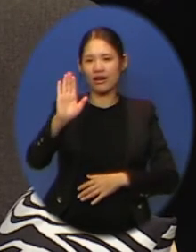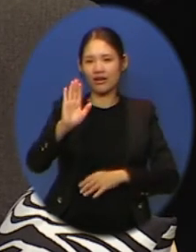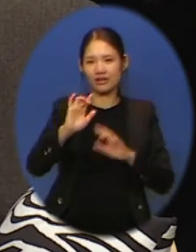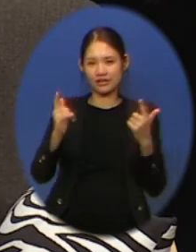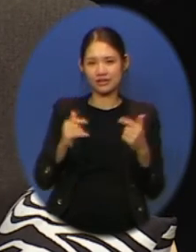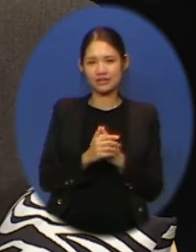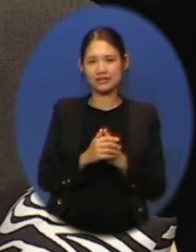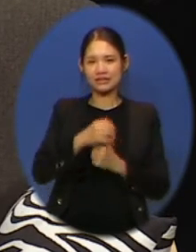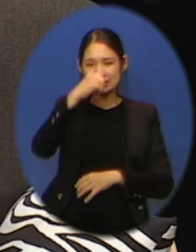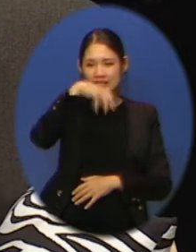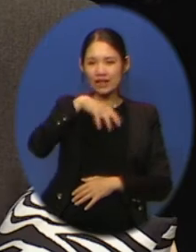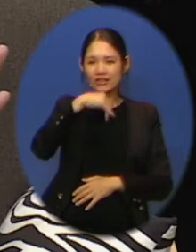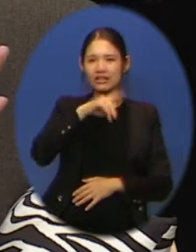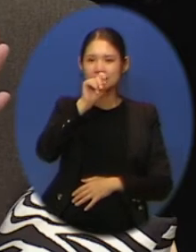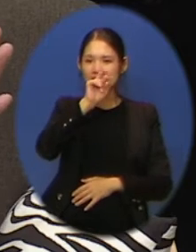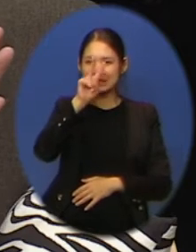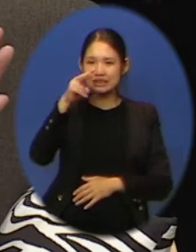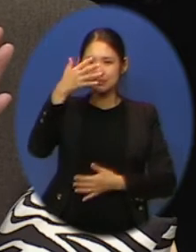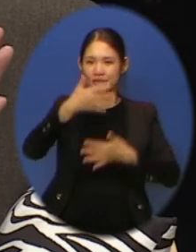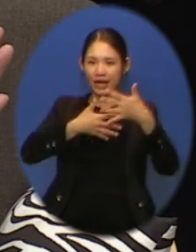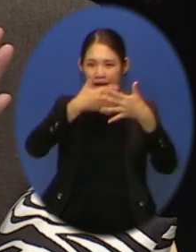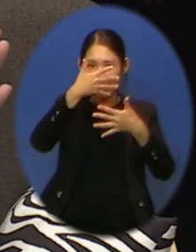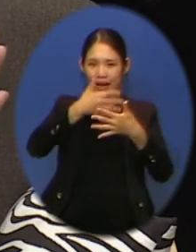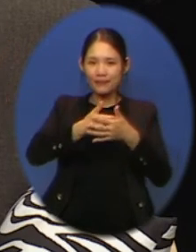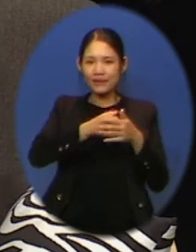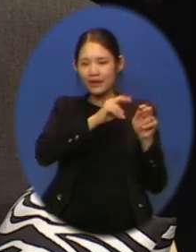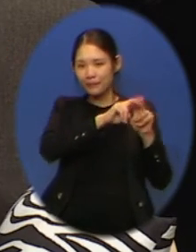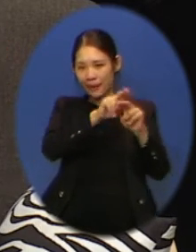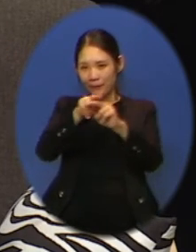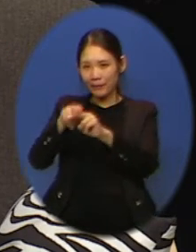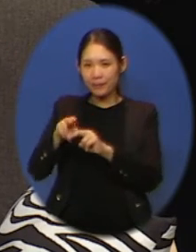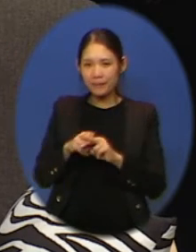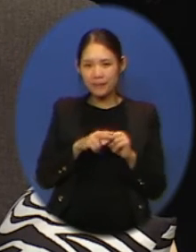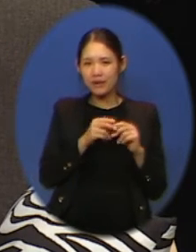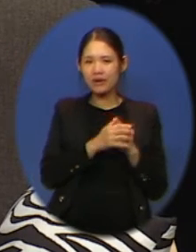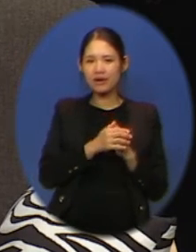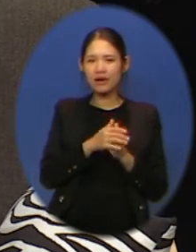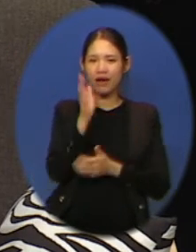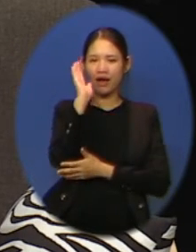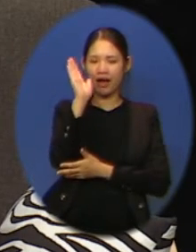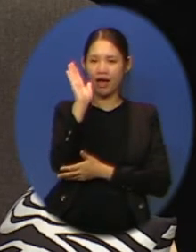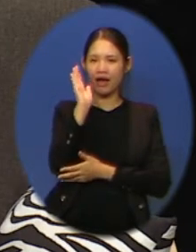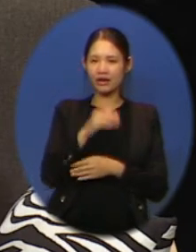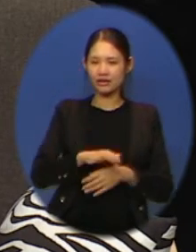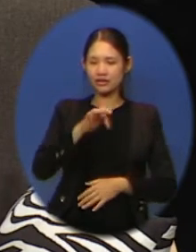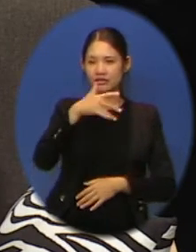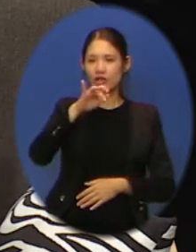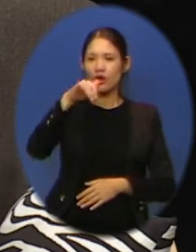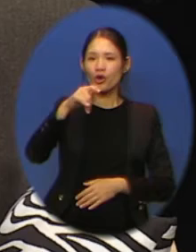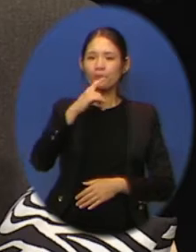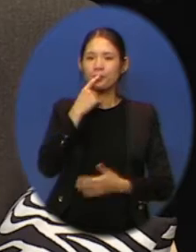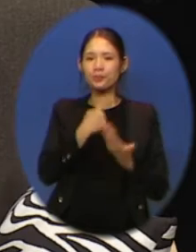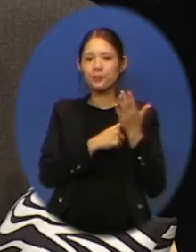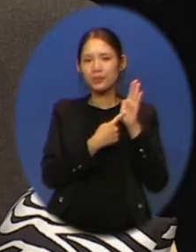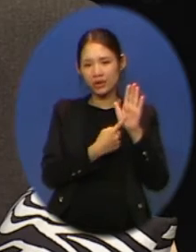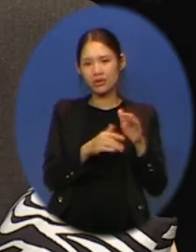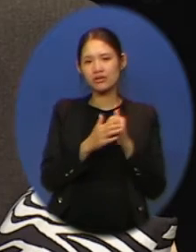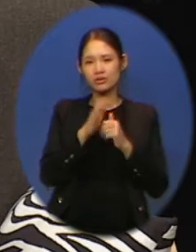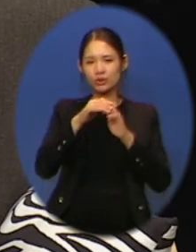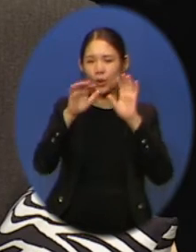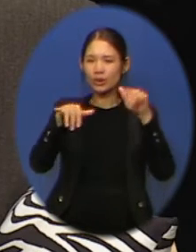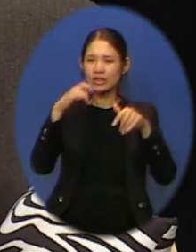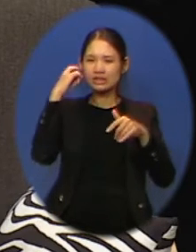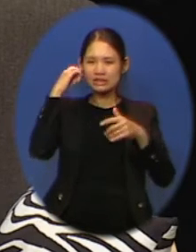앞에서 전부 앉아서 강당에서 정견 발표합니다. 동네는 떠들지 못하게